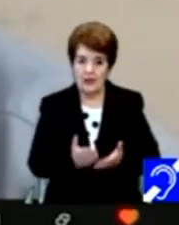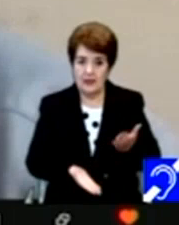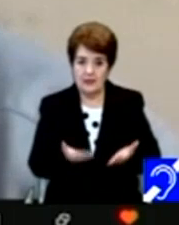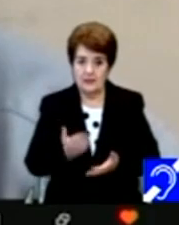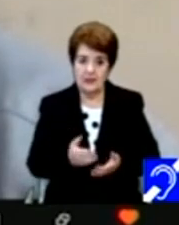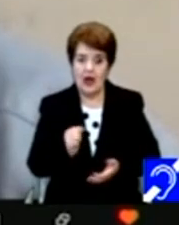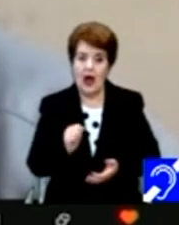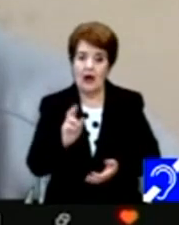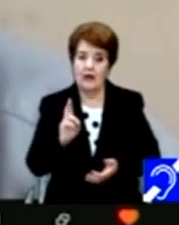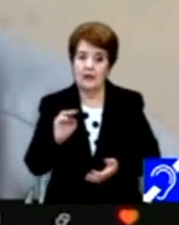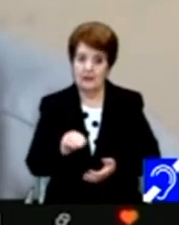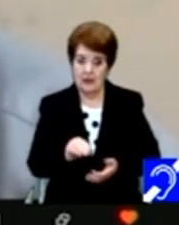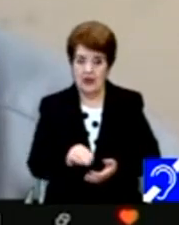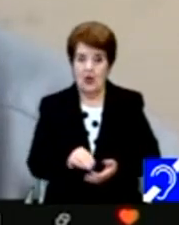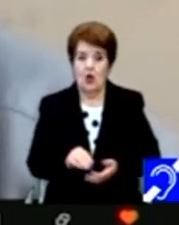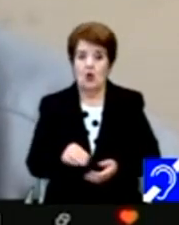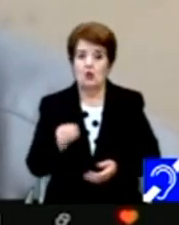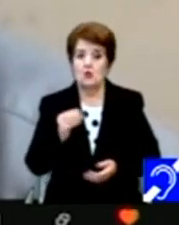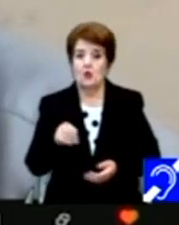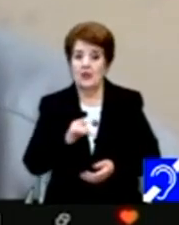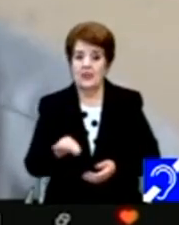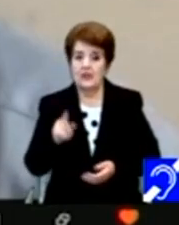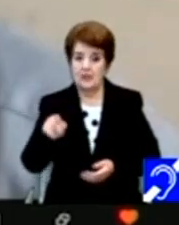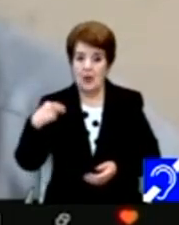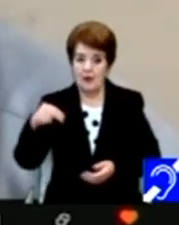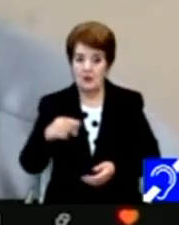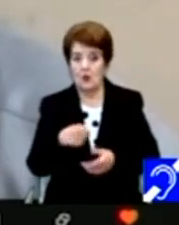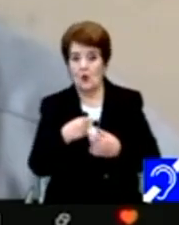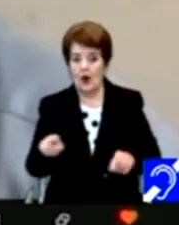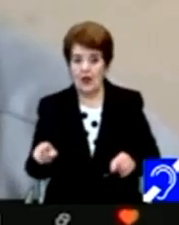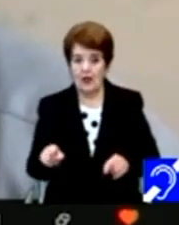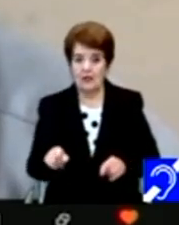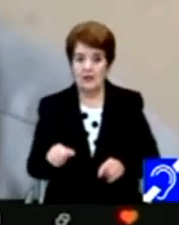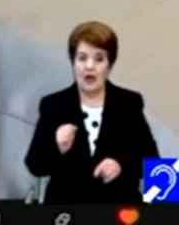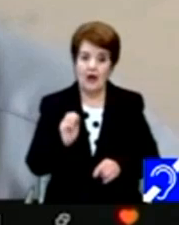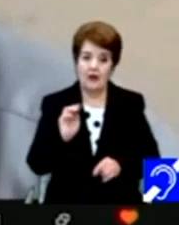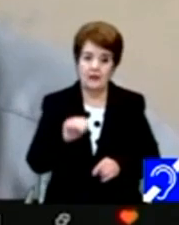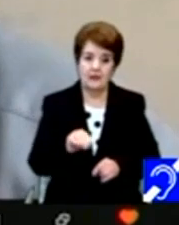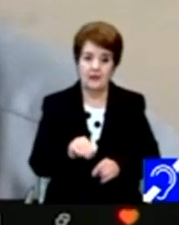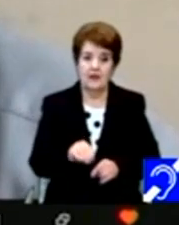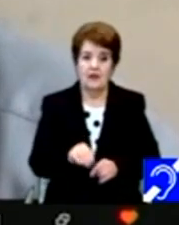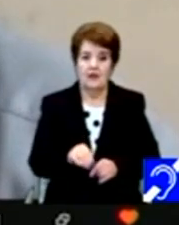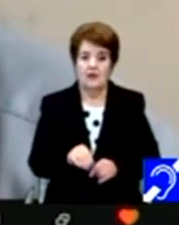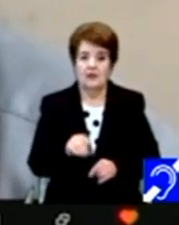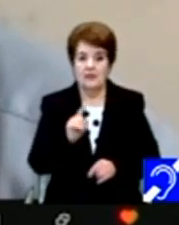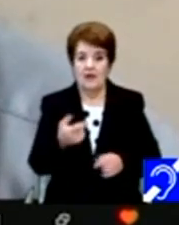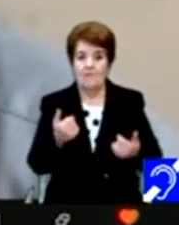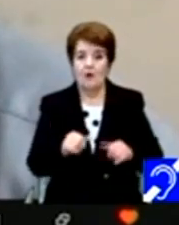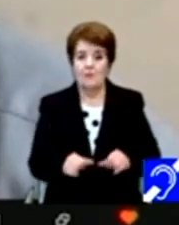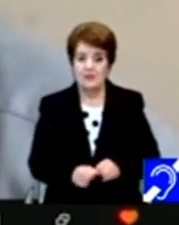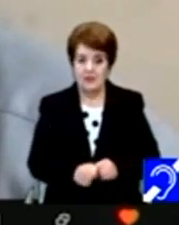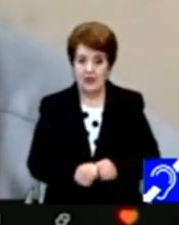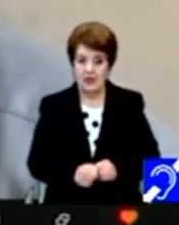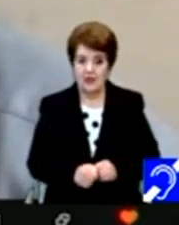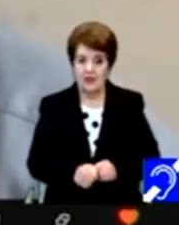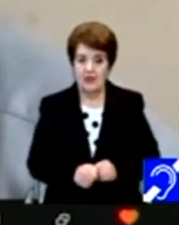un act juridic semnat de președinte. Pe de altă parte, va exista un alt act juridic, hai să zicem așa, un act de formalizare a unei